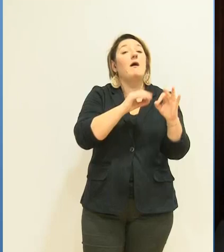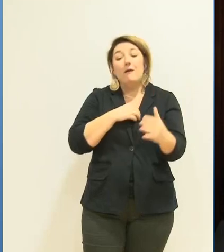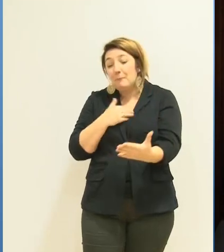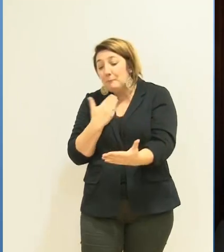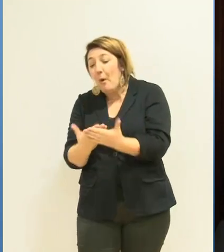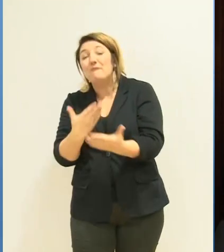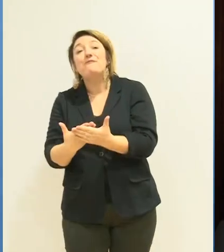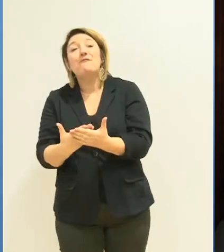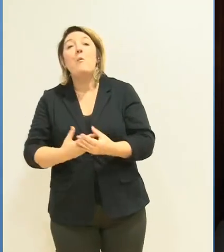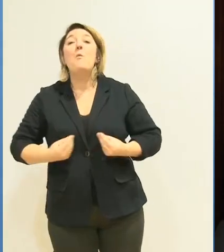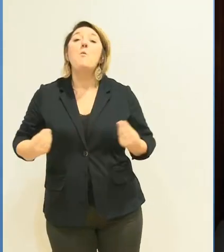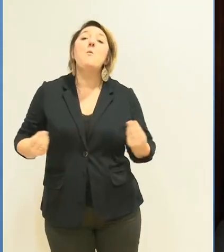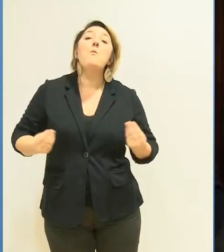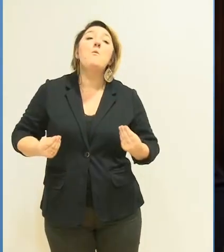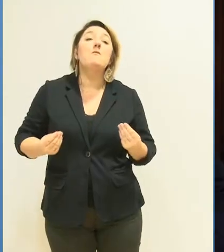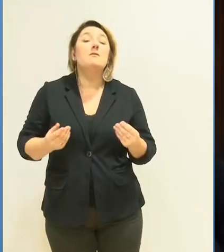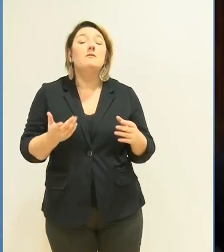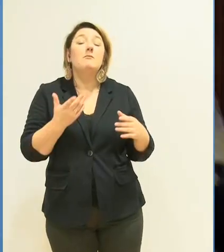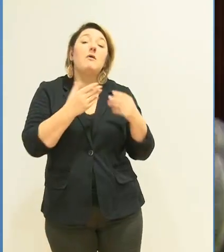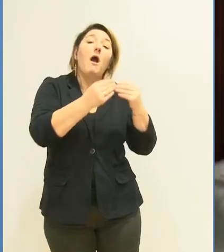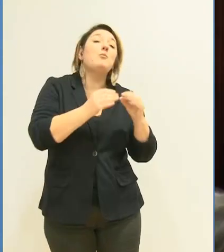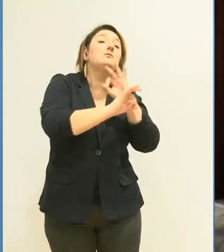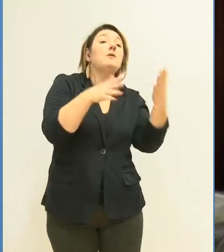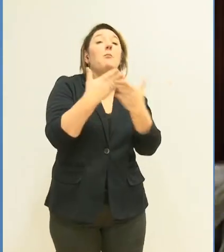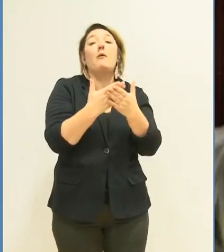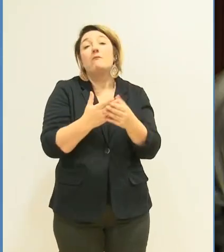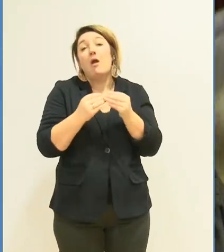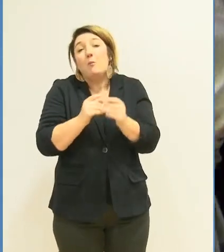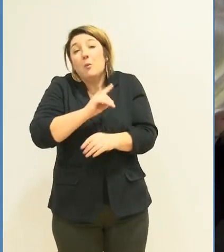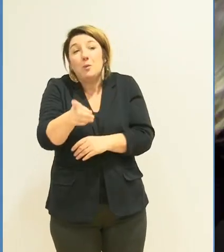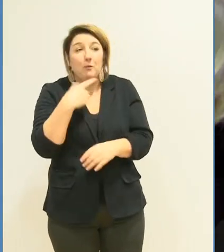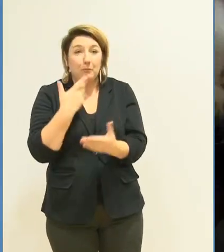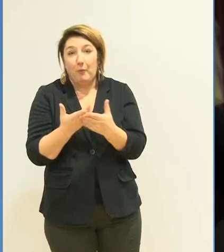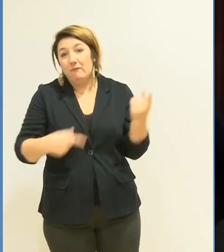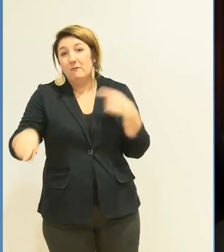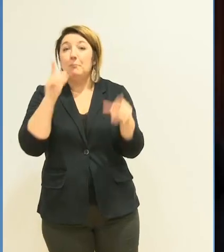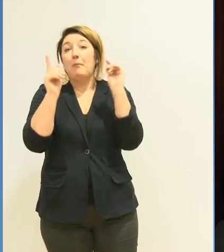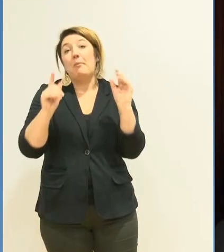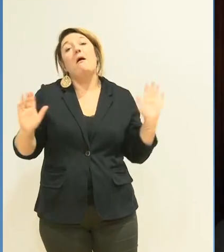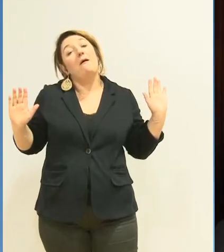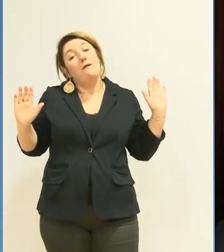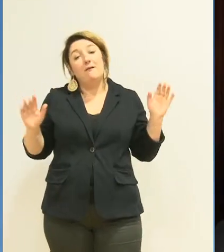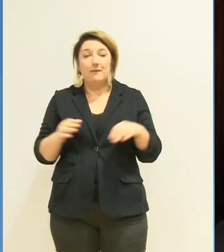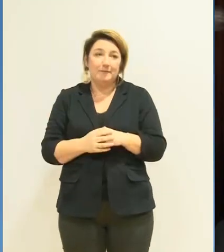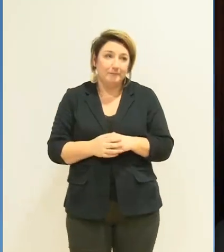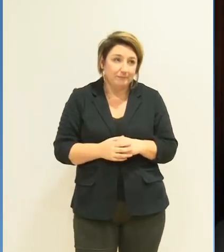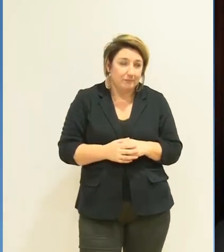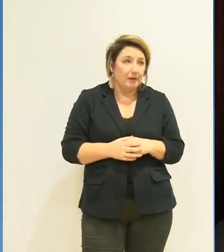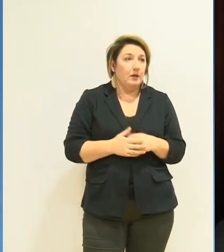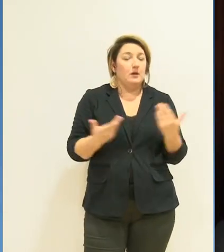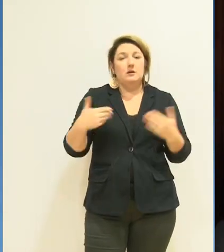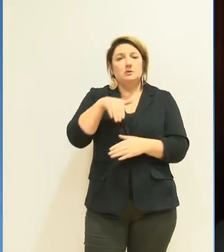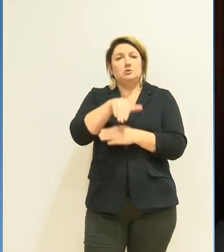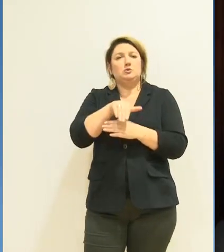donc cette délibération qui va que nous allons vous présenter ce soir va nous permettre d'informer le conseil municipal de